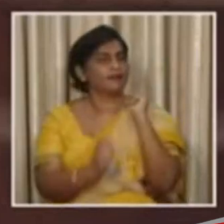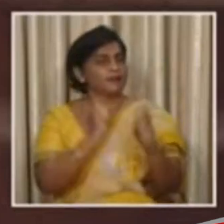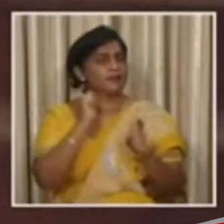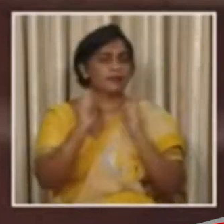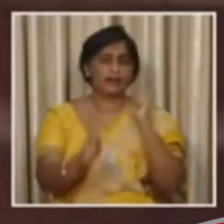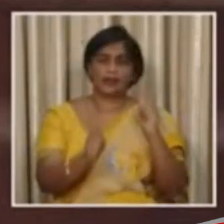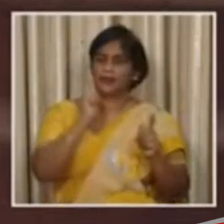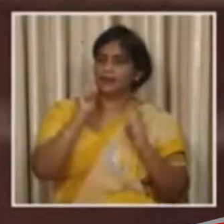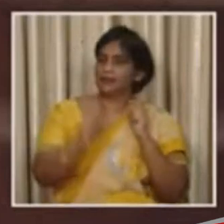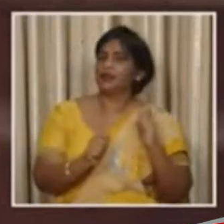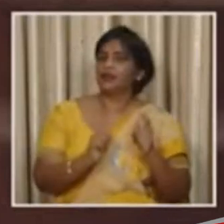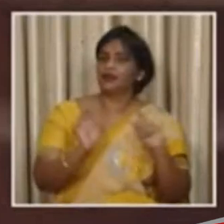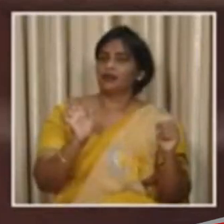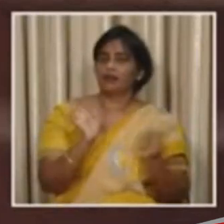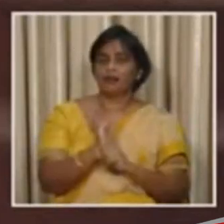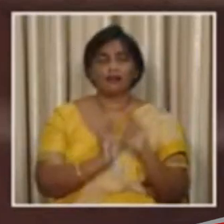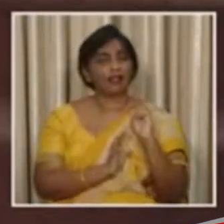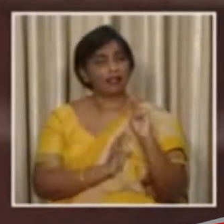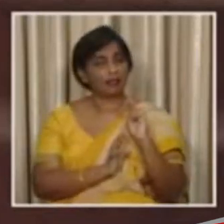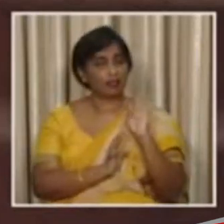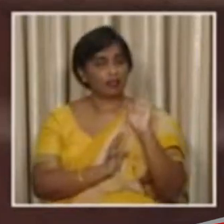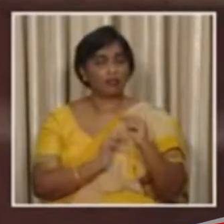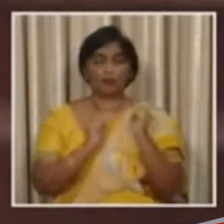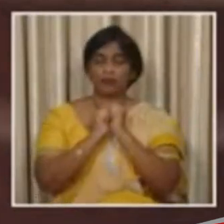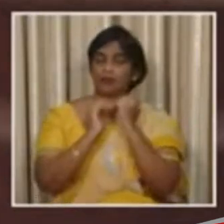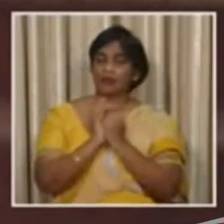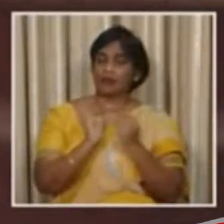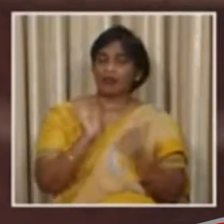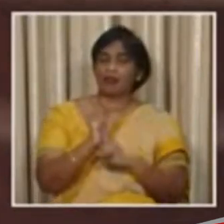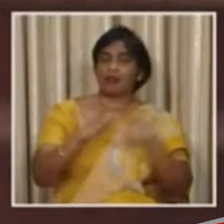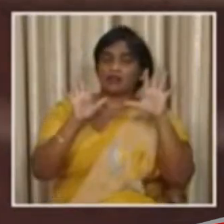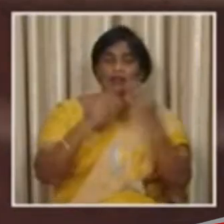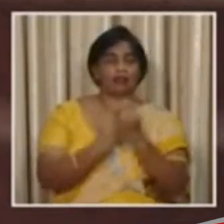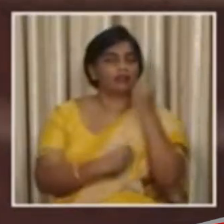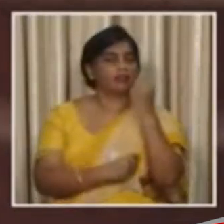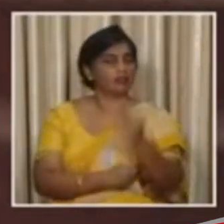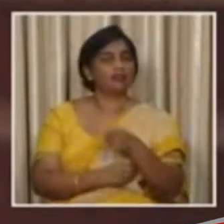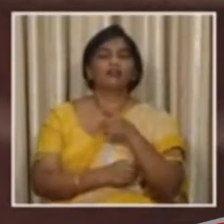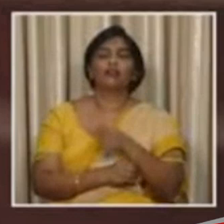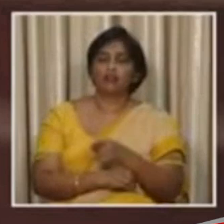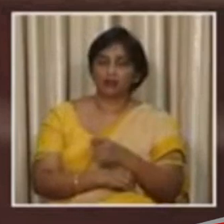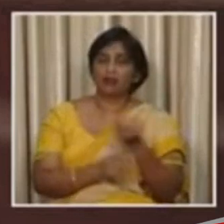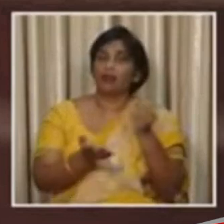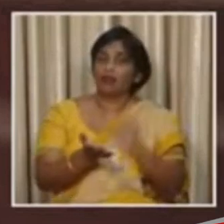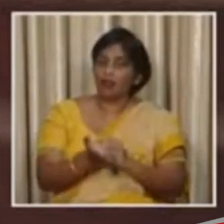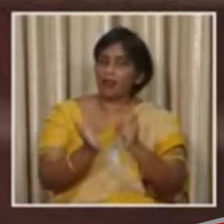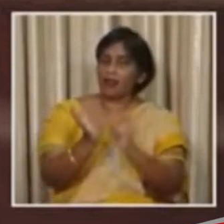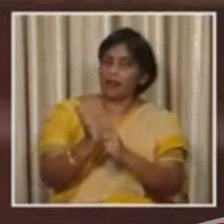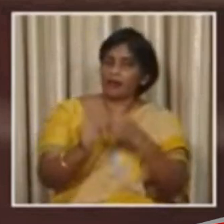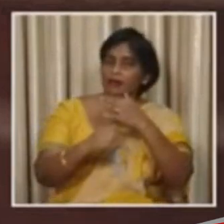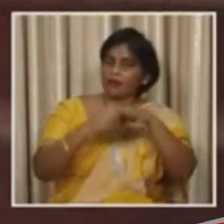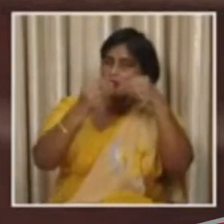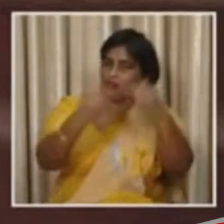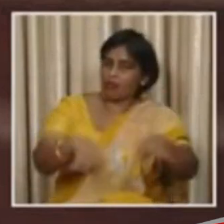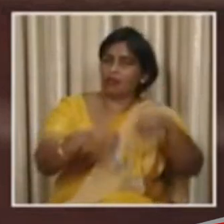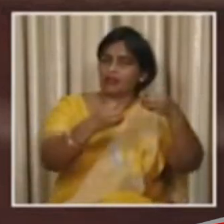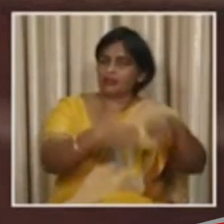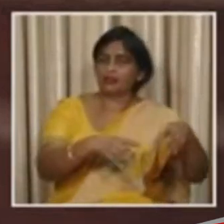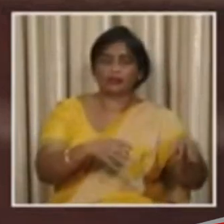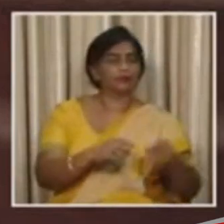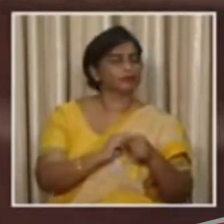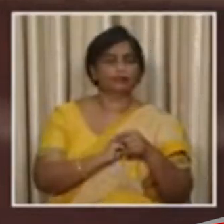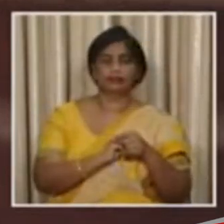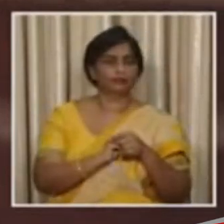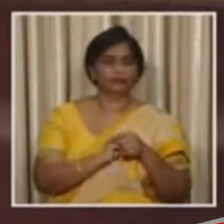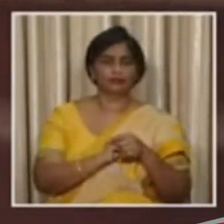ණය දිදි ලක්ෂ 30ක් විතර වටිනා වැඩසටහනට ලක්ෂ 10ක් දීලා ඊට පස්සේ එතනත් තව පොඩක් ණය කරලා ඒකත් කඩා වැටිලා එහෙම කරනවා